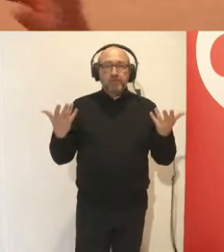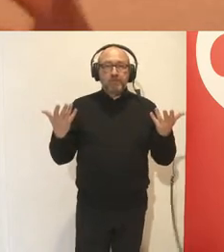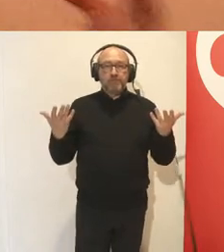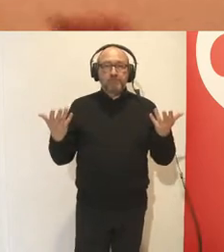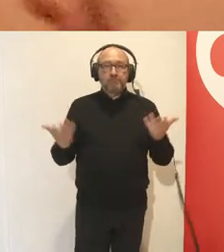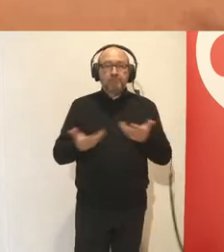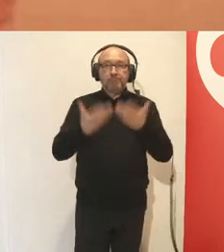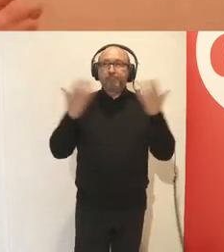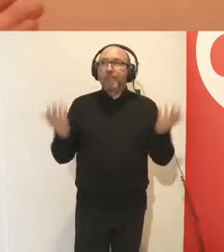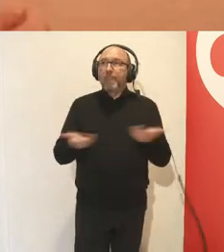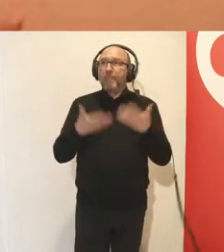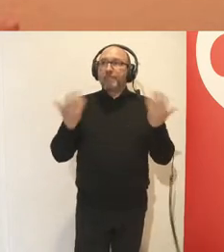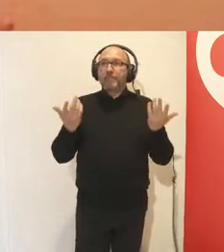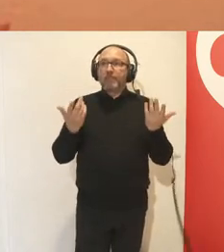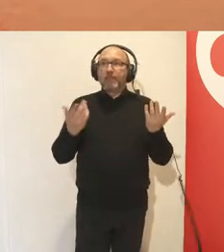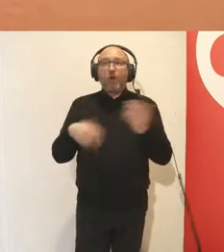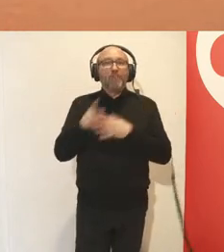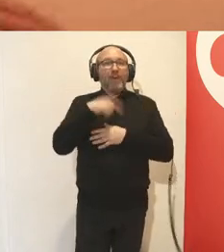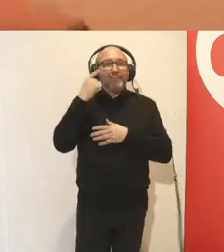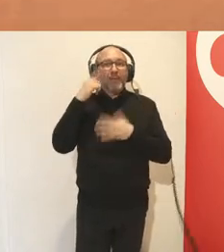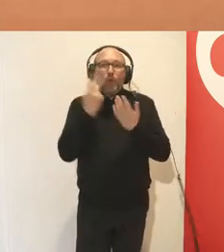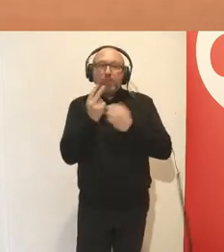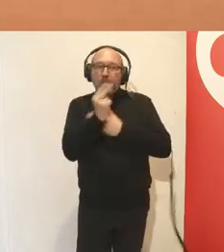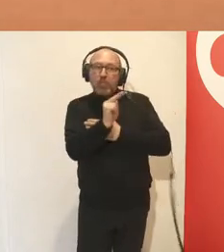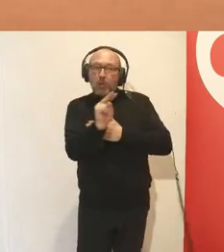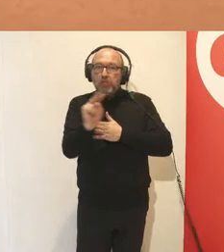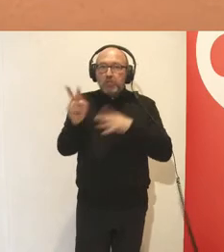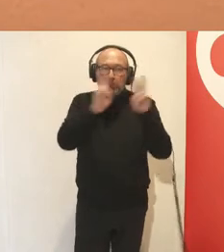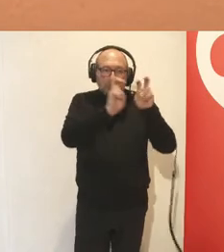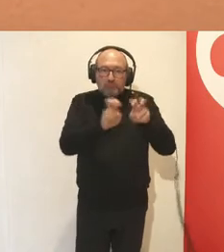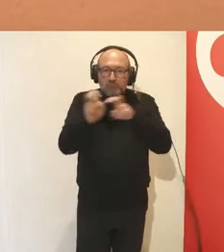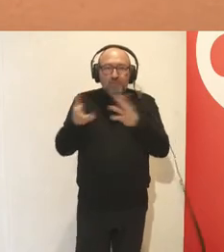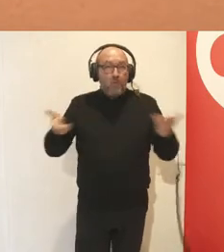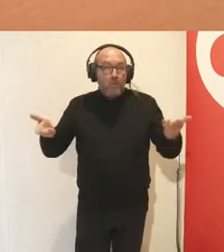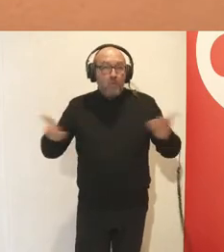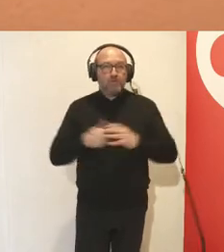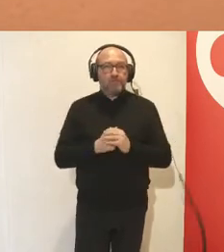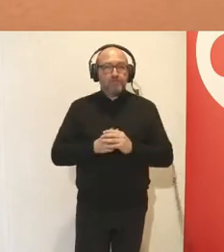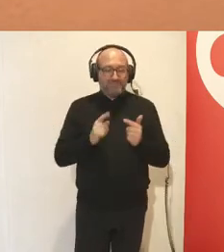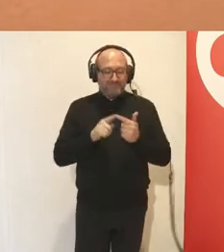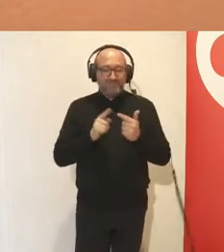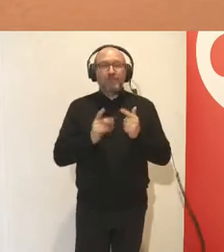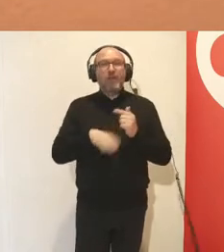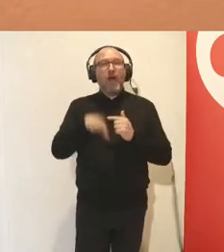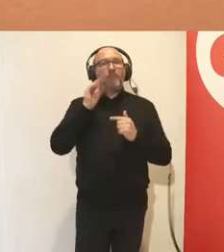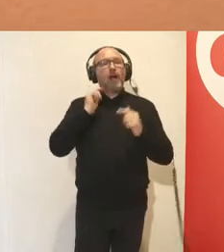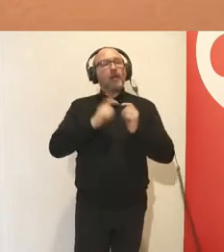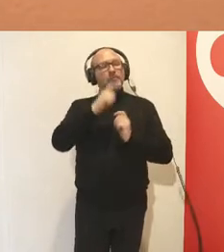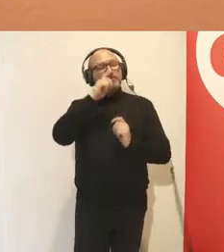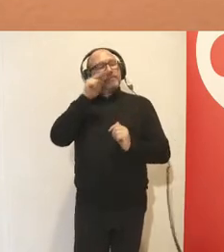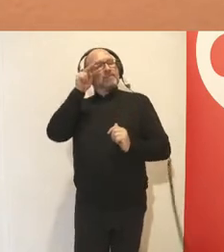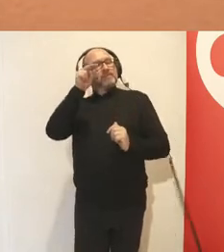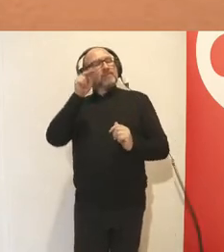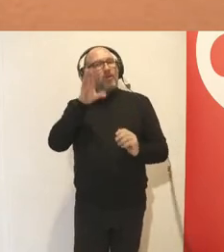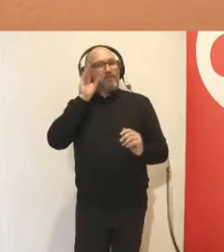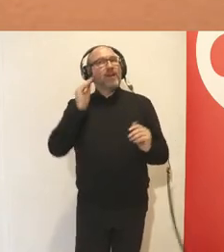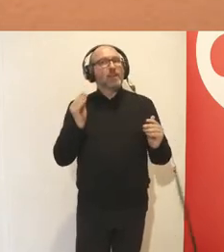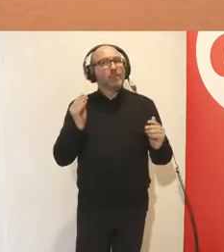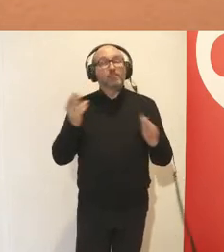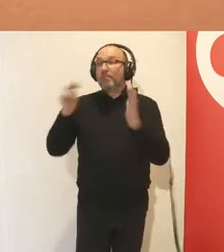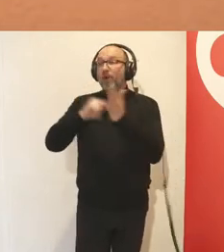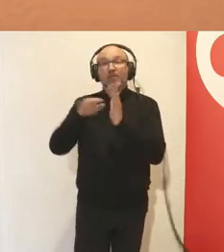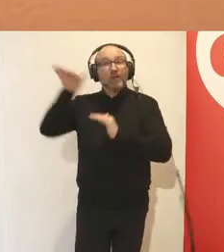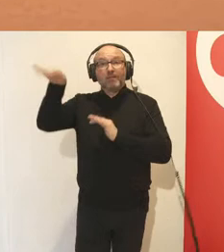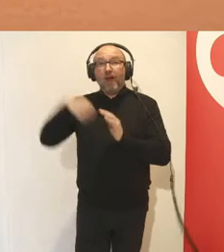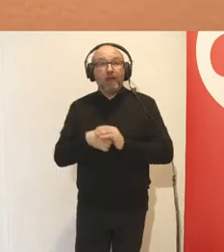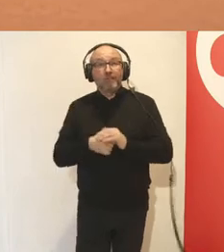ich weiß wo man frauen soll danach andererseits nehme ich aber auch diese überheblichkeit war die es gibt und die gibt es in der politik gibt es in